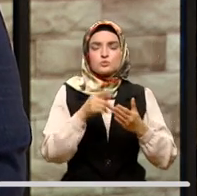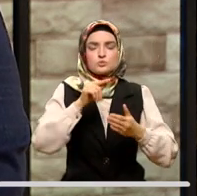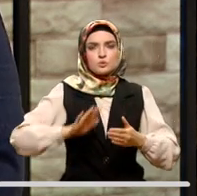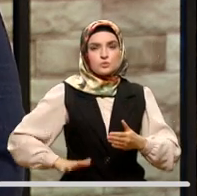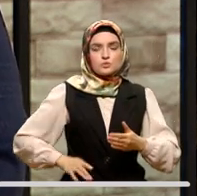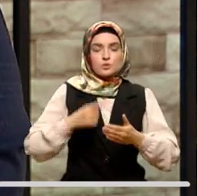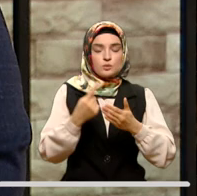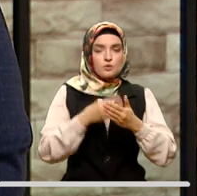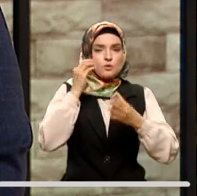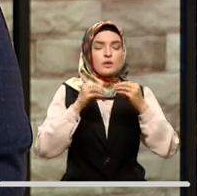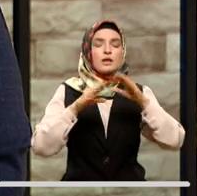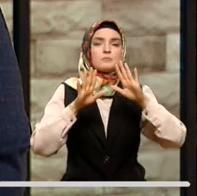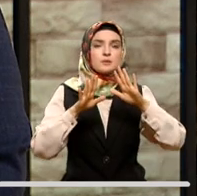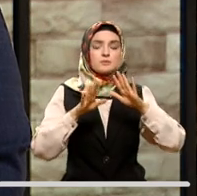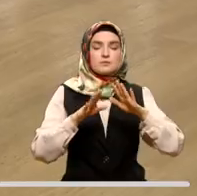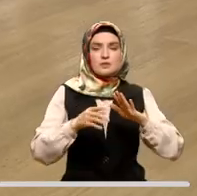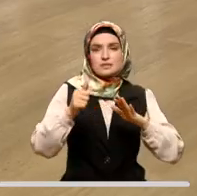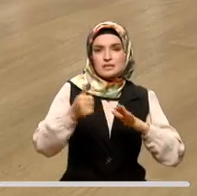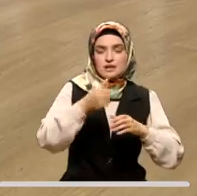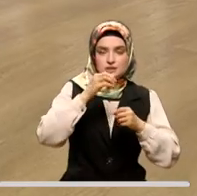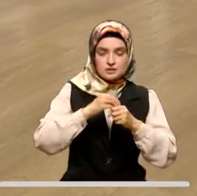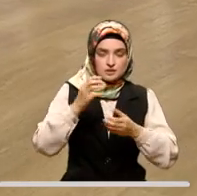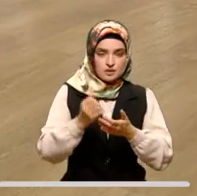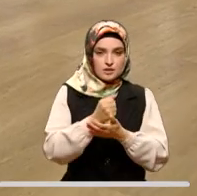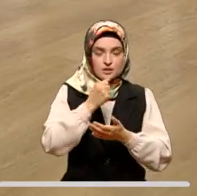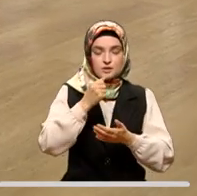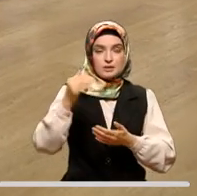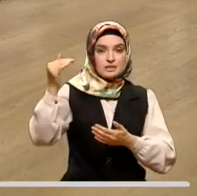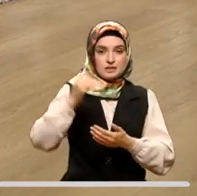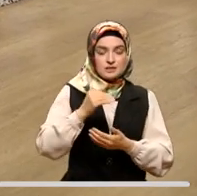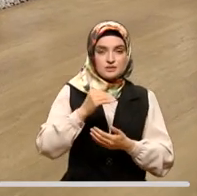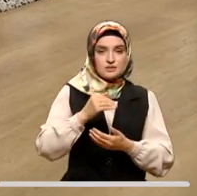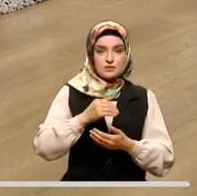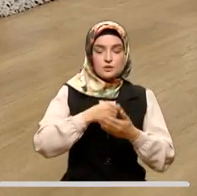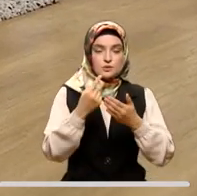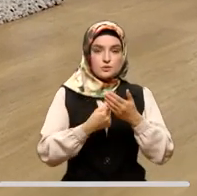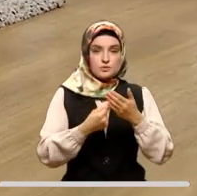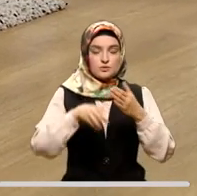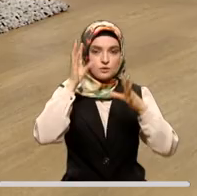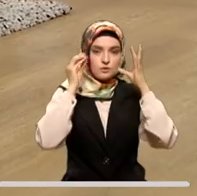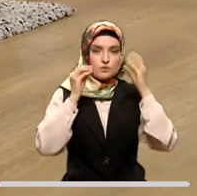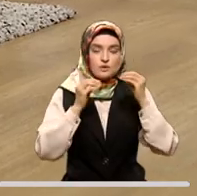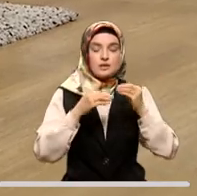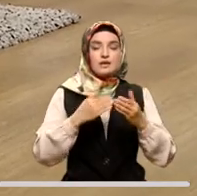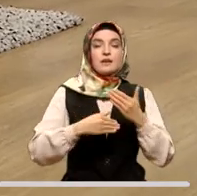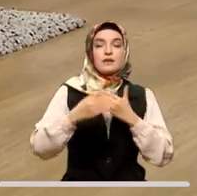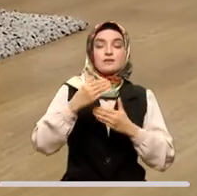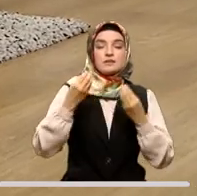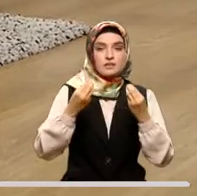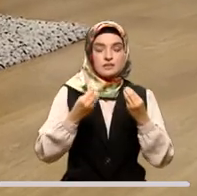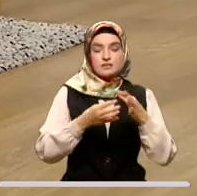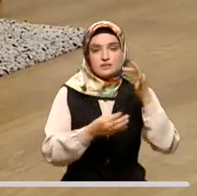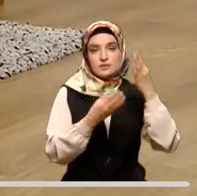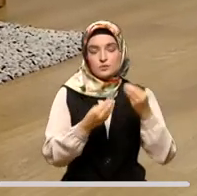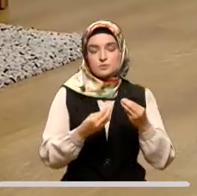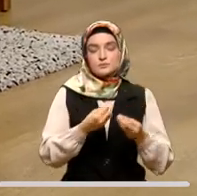üzerinde bir kazanım elde etmek için gelse bile yine Kur'an'ı öğrenme en hayırlı insan içerisinde olur. İnşallah. Peki hocam, çok